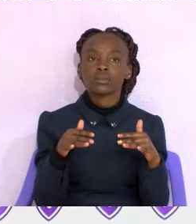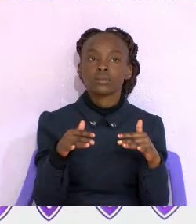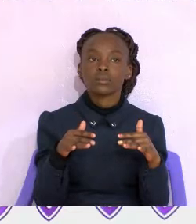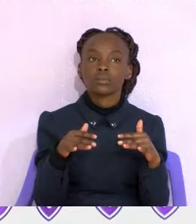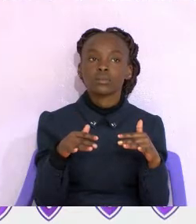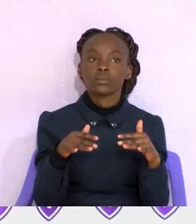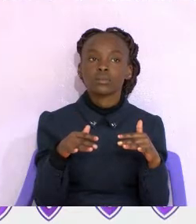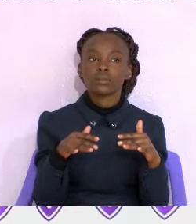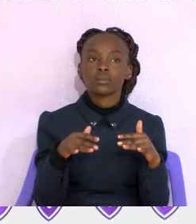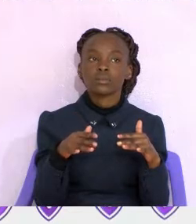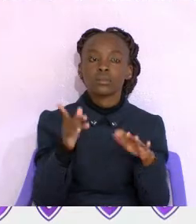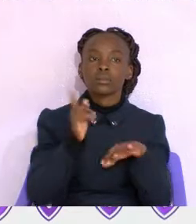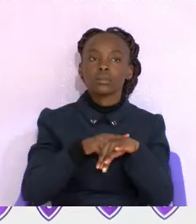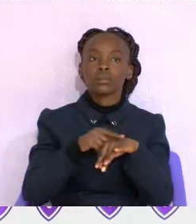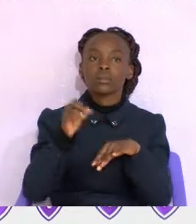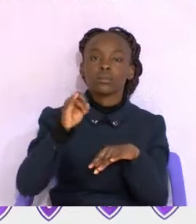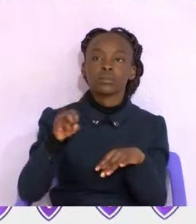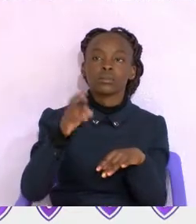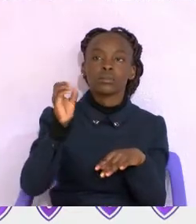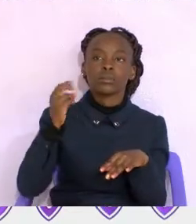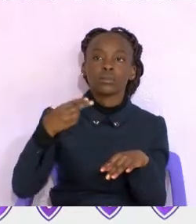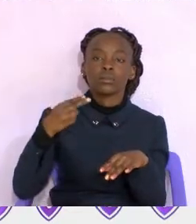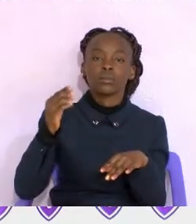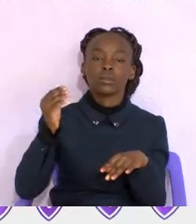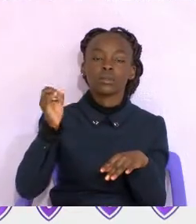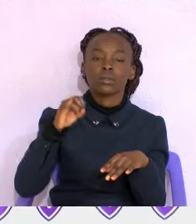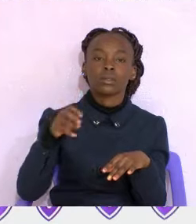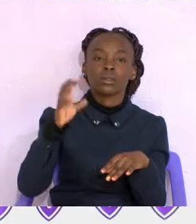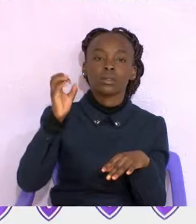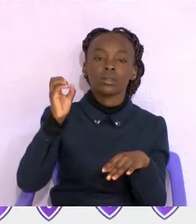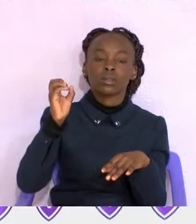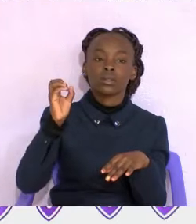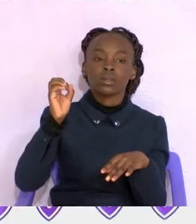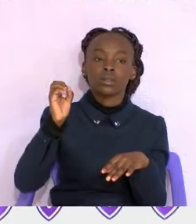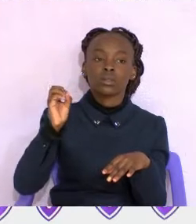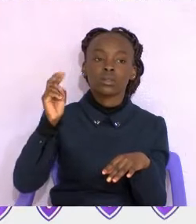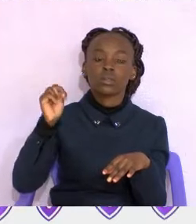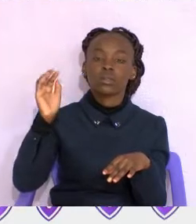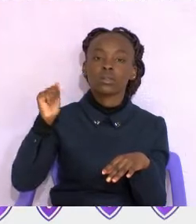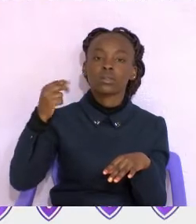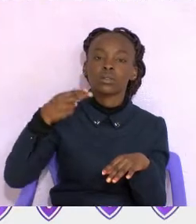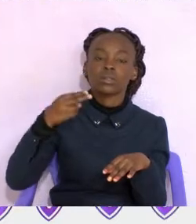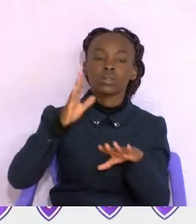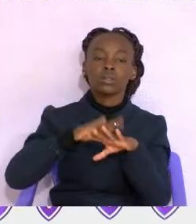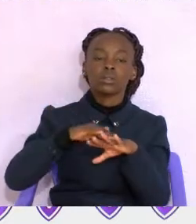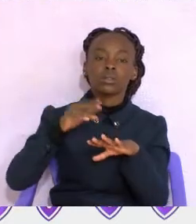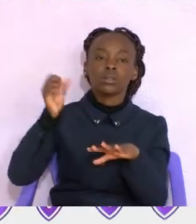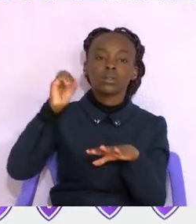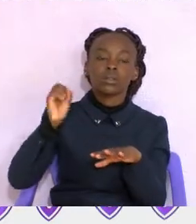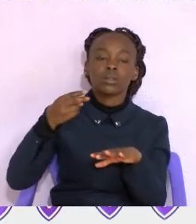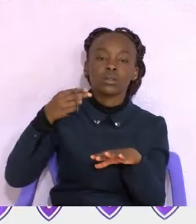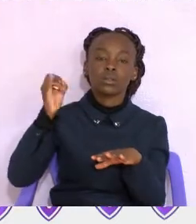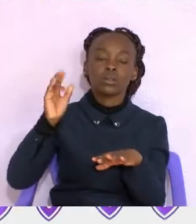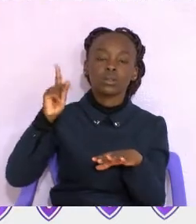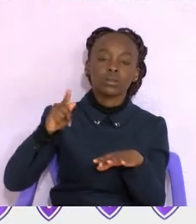ile wakati Jona aliingia kwa ile meli, unajua yeye sasa kwa ile meli akafanyika chanzo ya